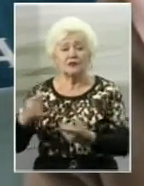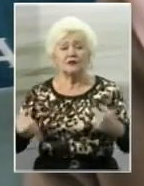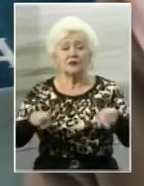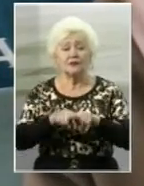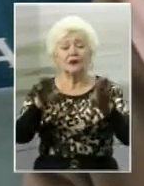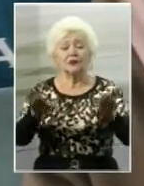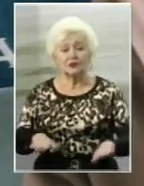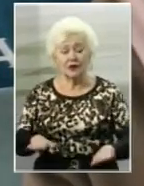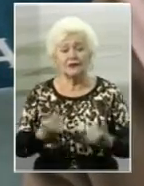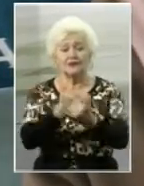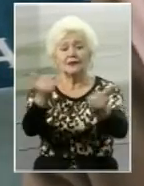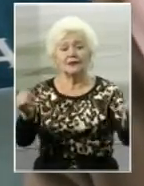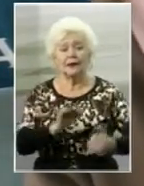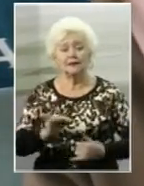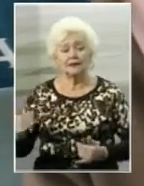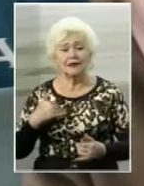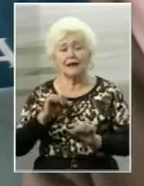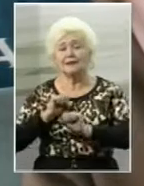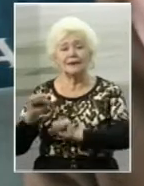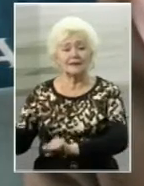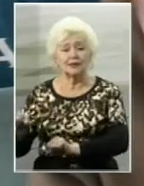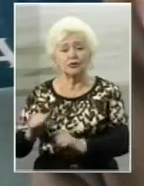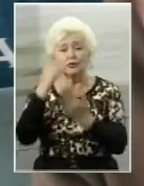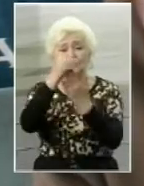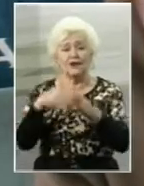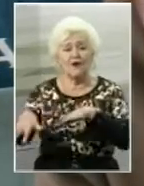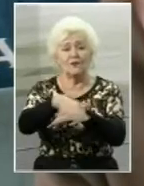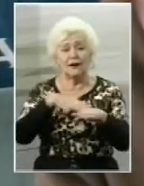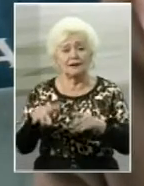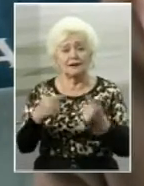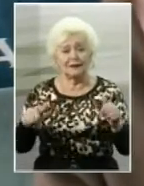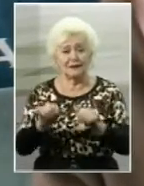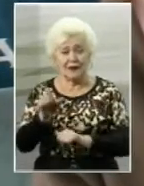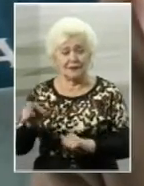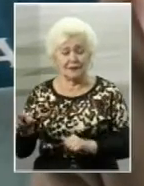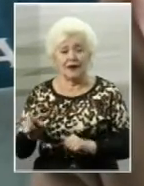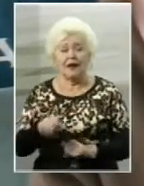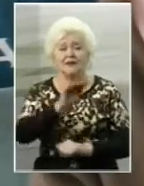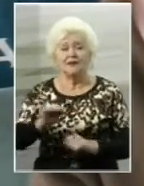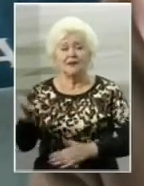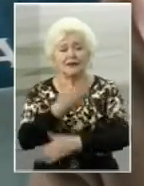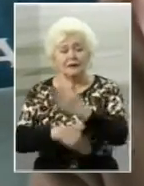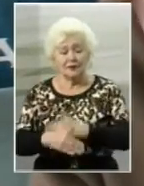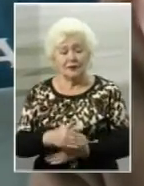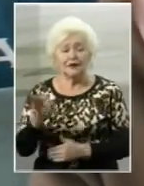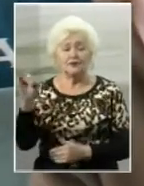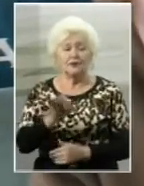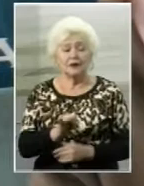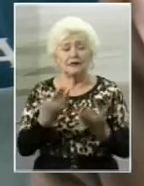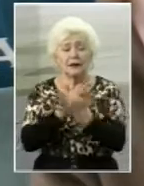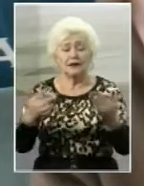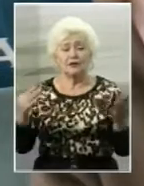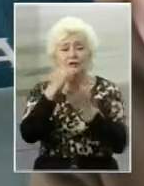на місці для дітей незахищеної верств населення. Дітей-інвалідів і